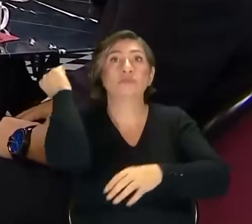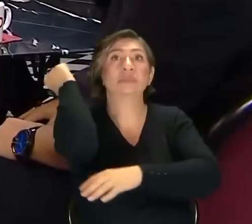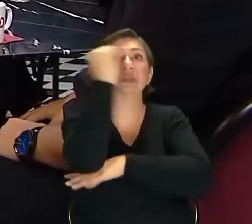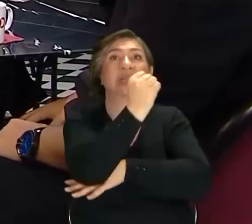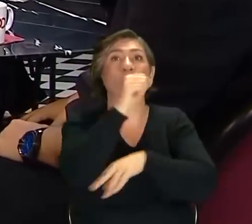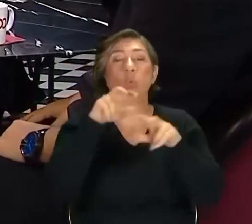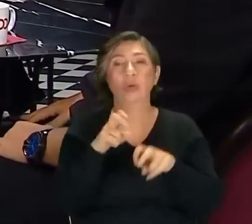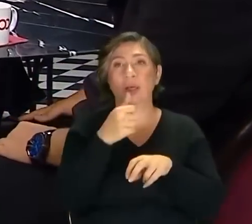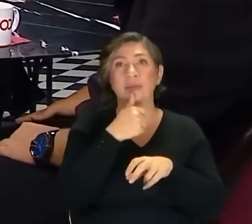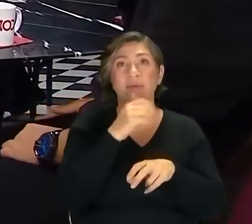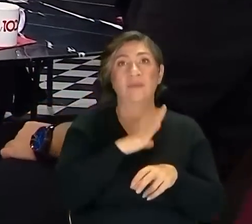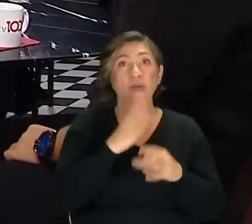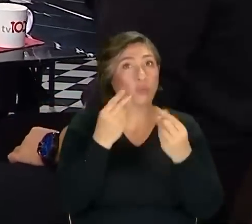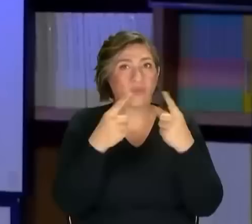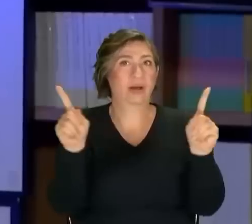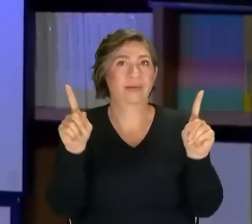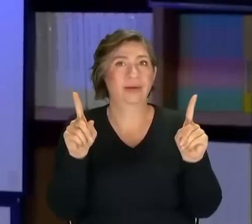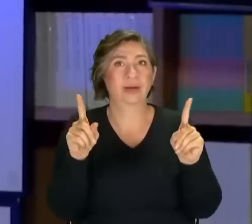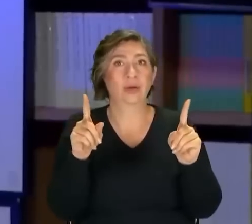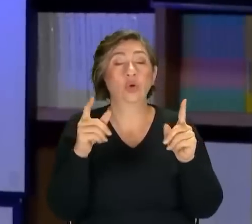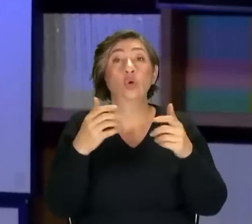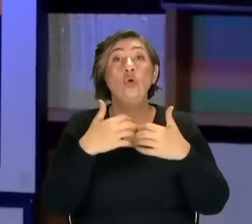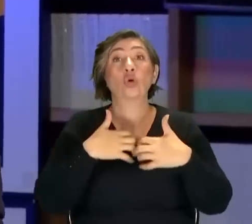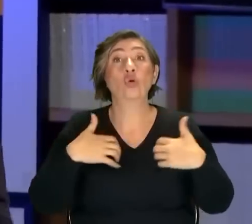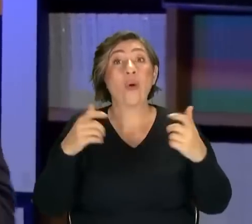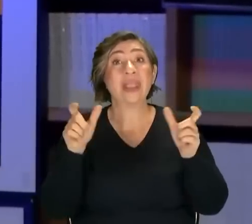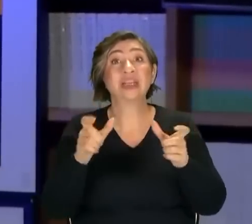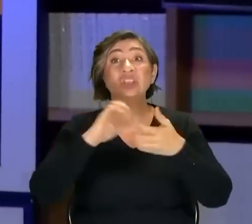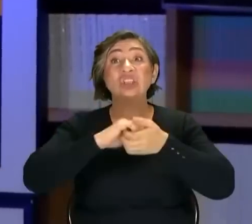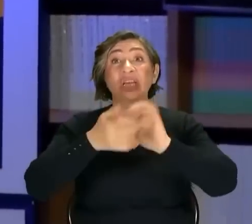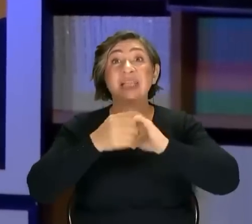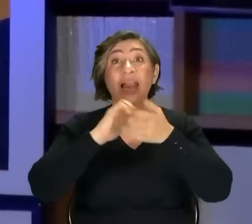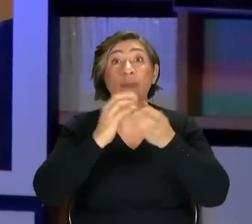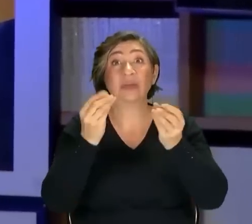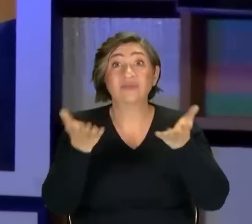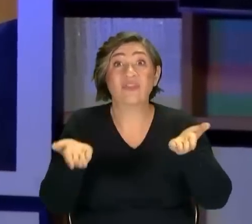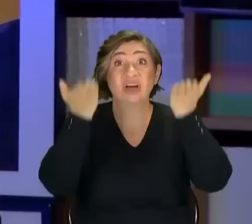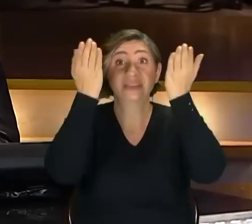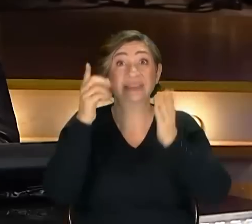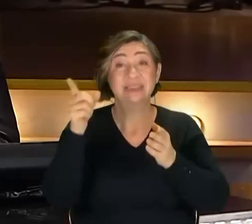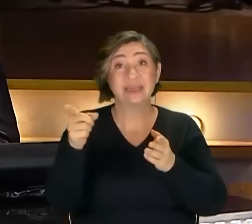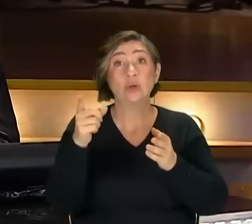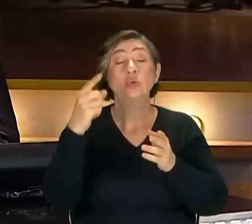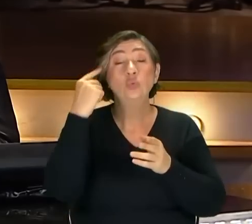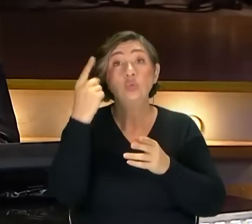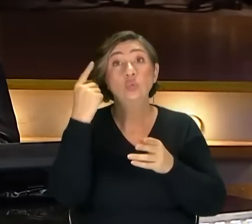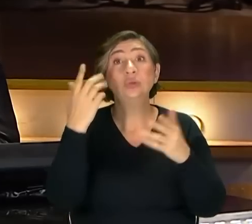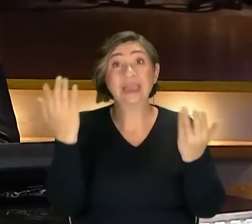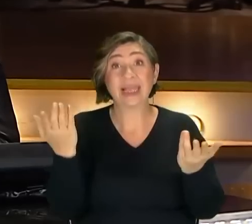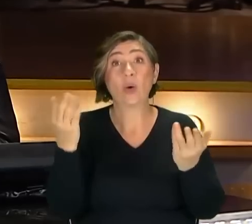oturan adam var orada falan. Çok enteresan tabii. Güvenlik tehlikesi çok fazla. Çeteler birazcık daha hakim falan ortama. Yani